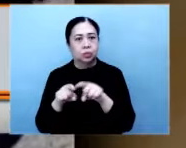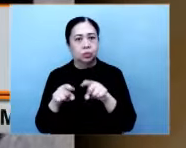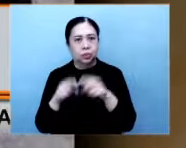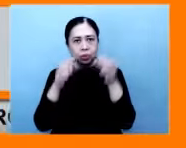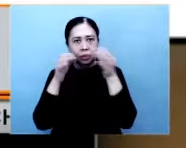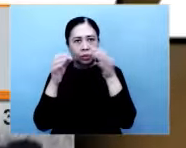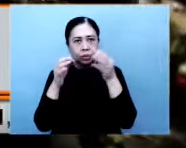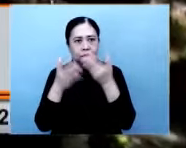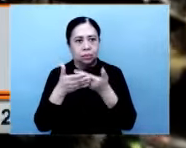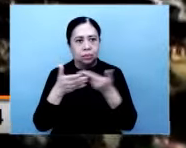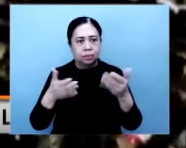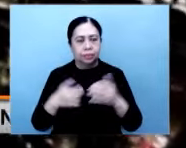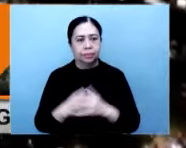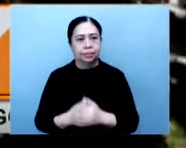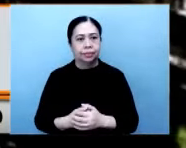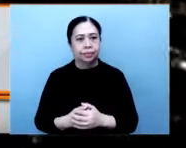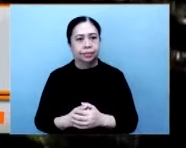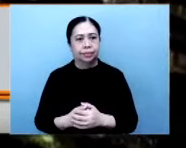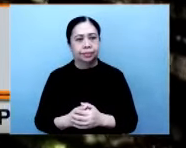paraphernalia.